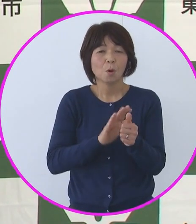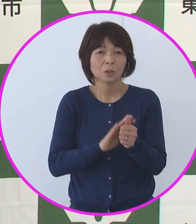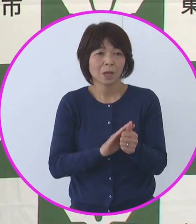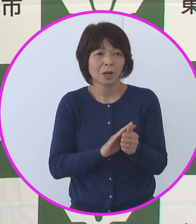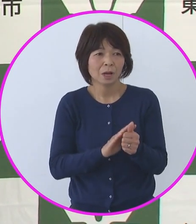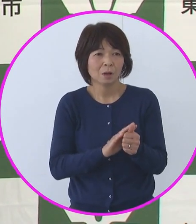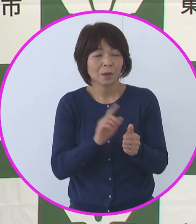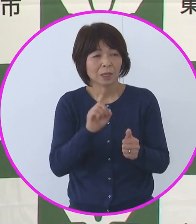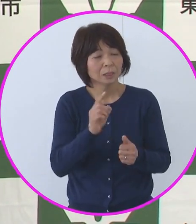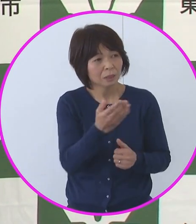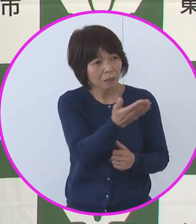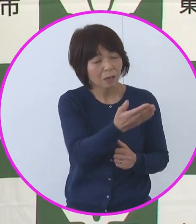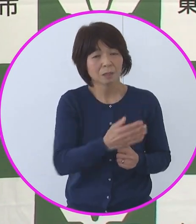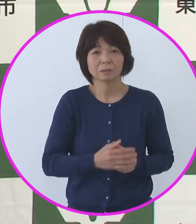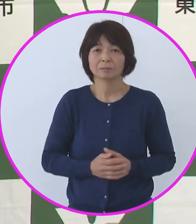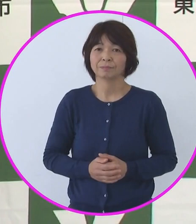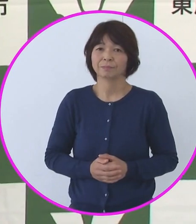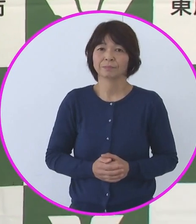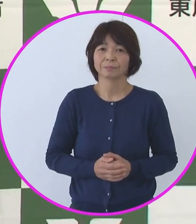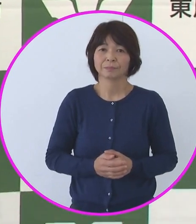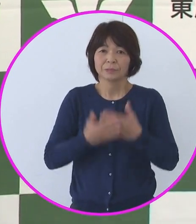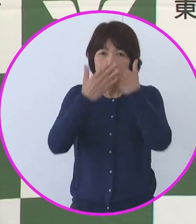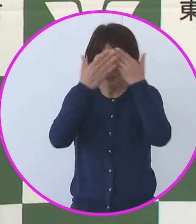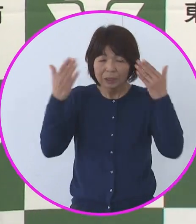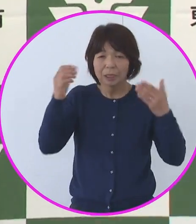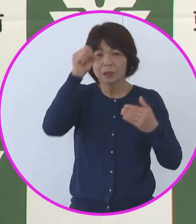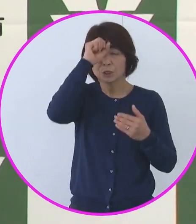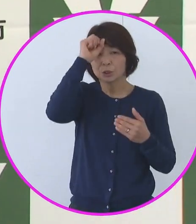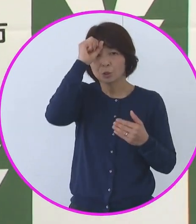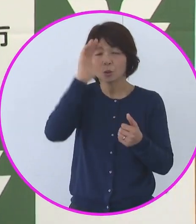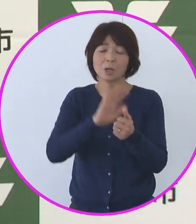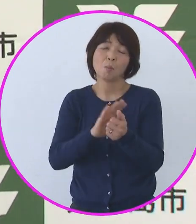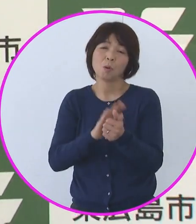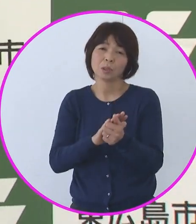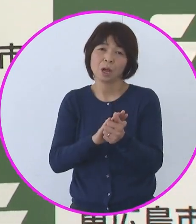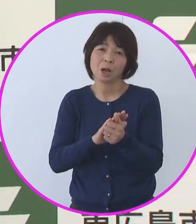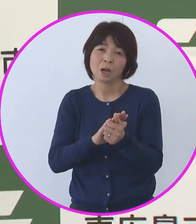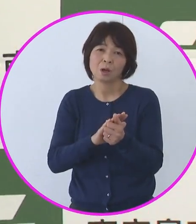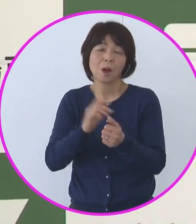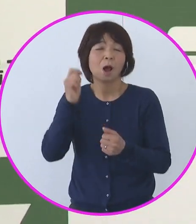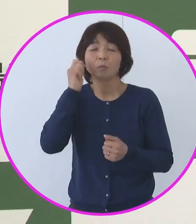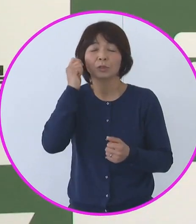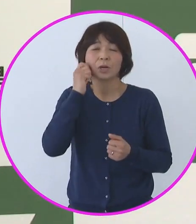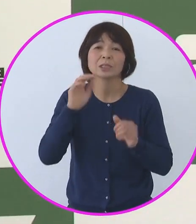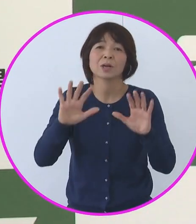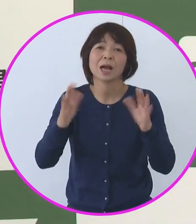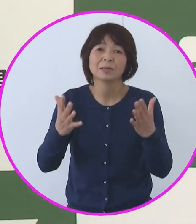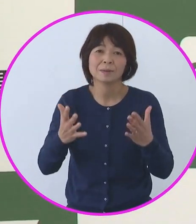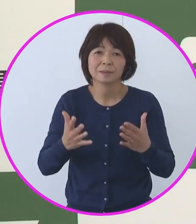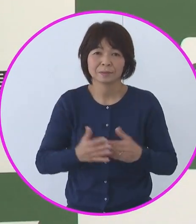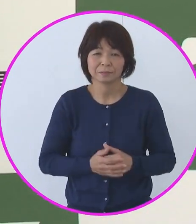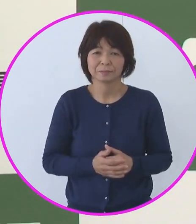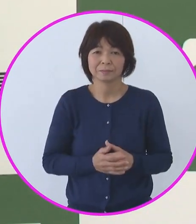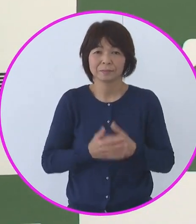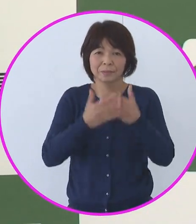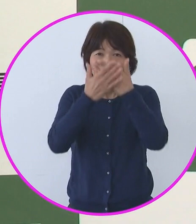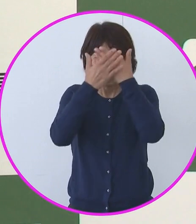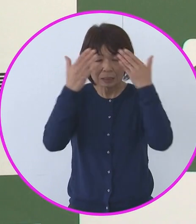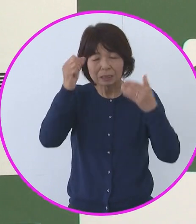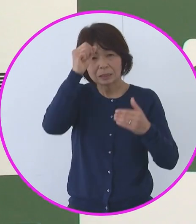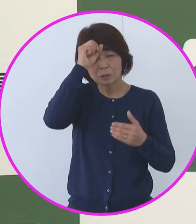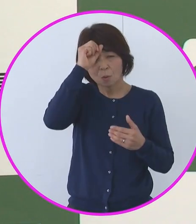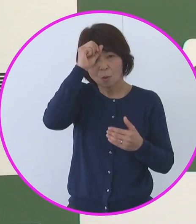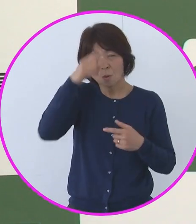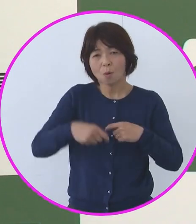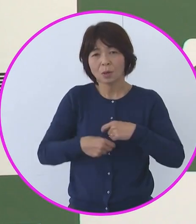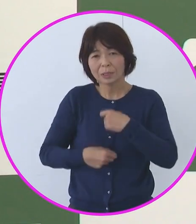方なんですか？ はい、認知症サポーターは何か特別なことをする人ではなく、認知症を正しく理解